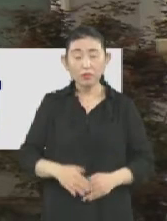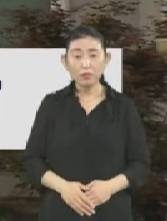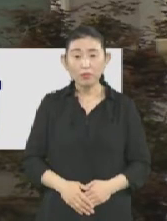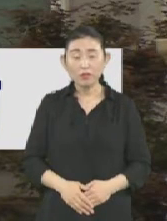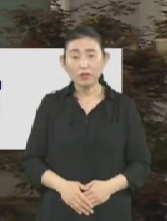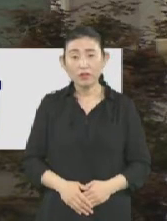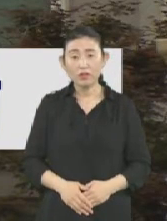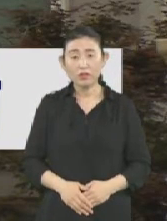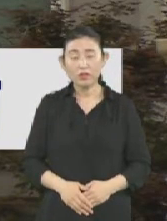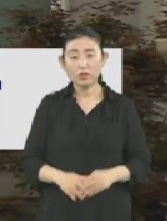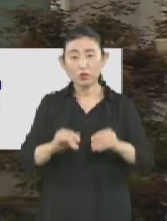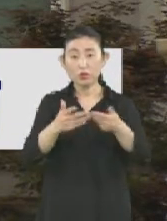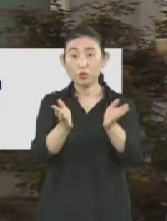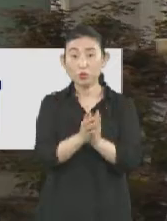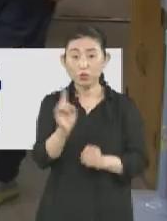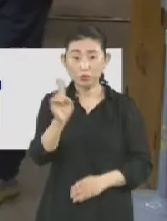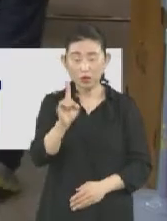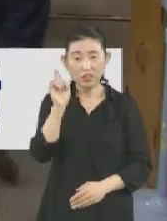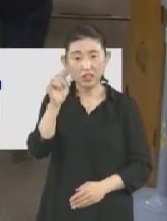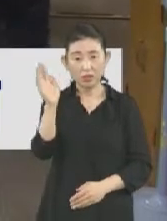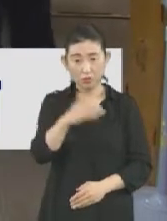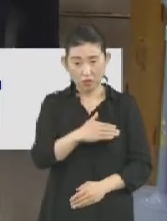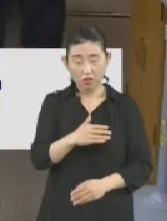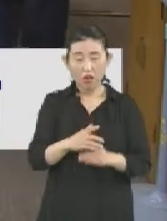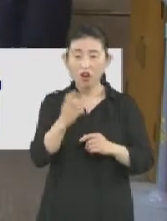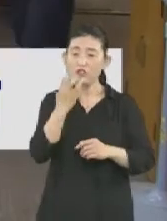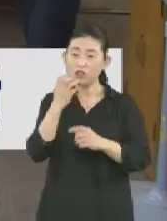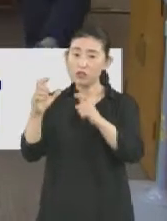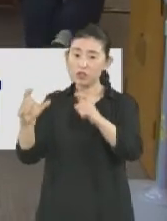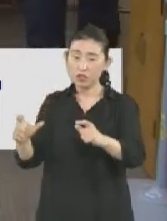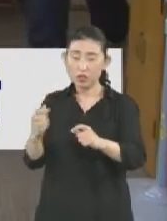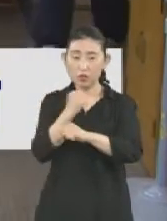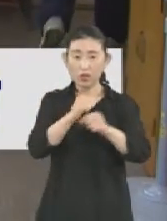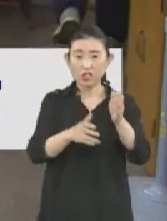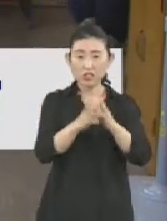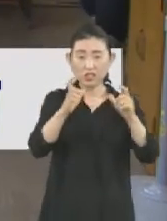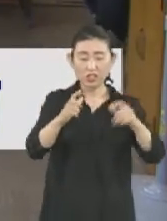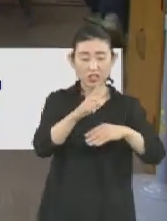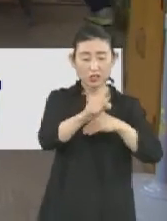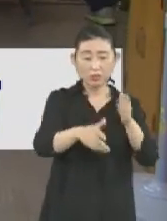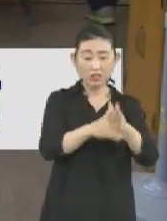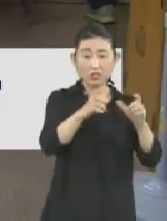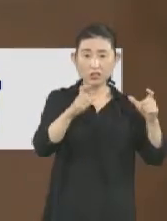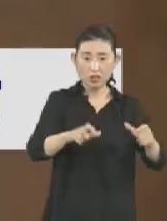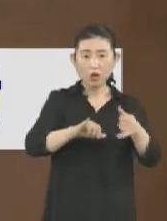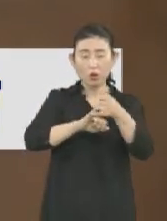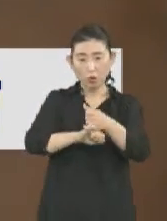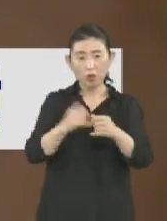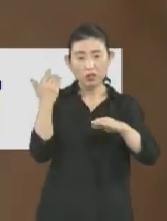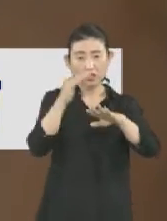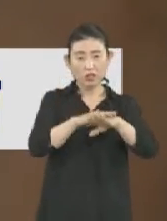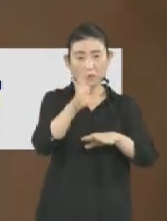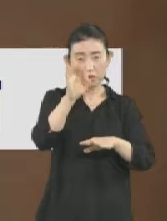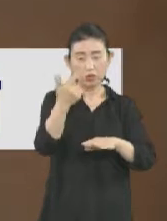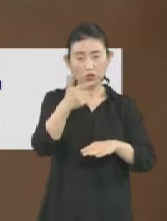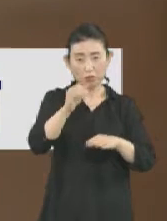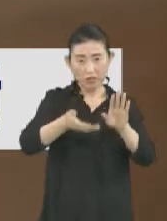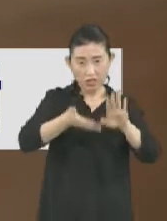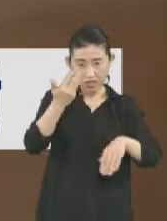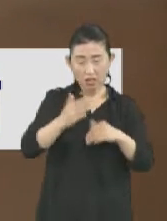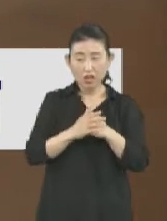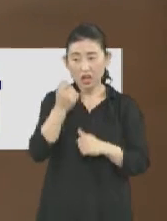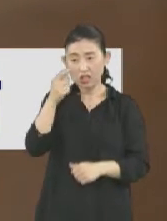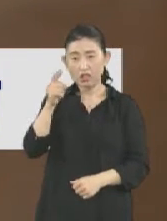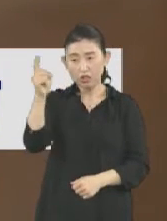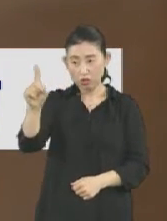시행됩니다 국토교통부에 따르면 내일부터 수도권 전역과 광역시 지방시 지역에서 전세 보증금 6000만원